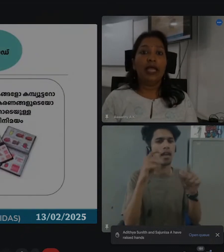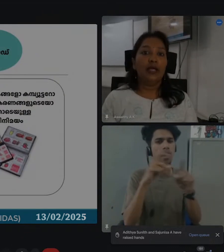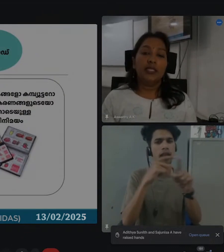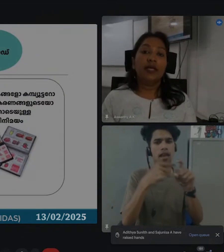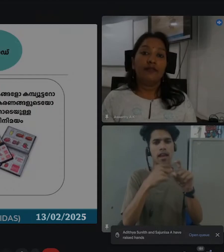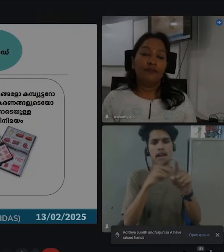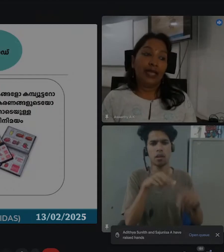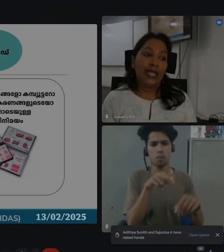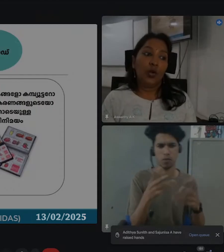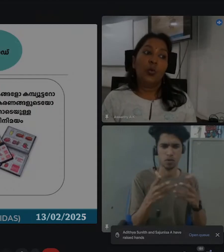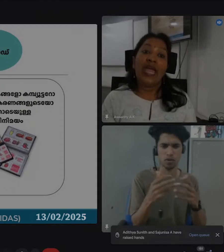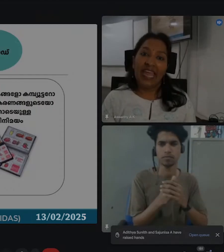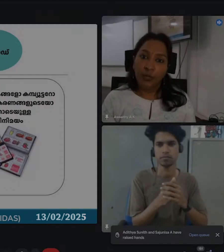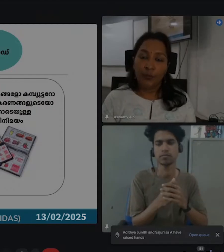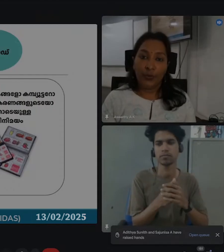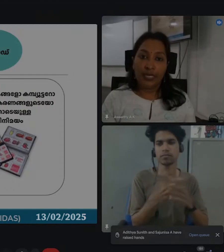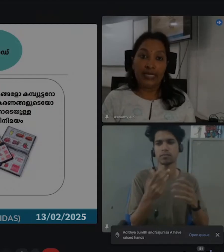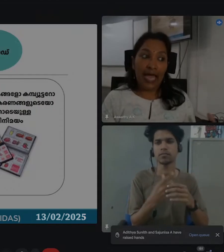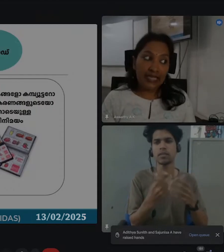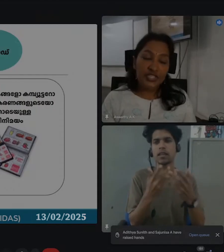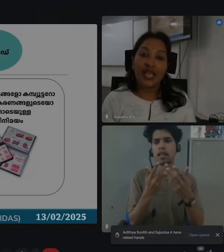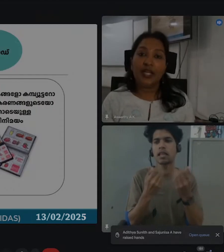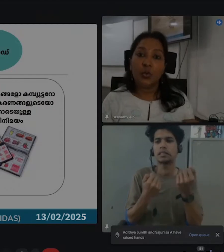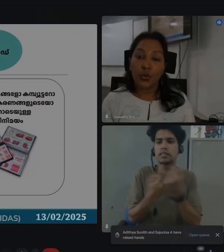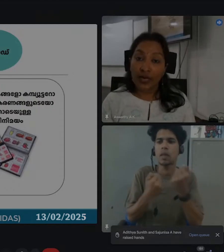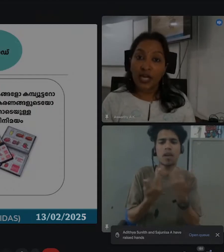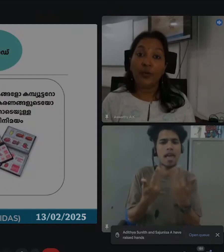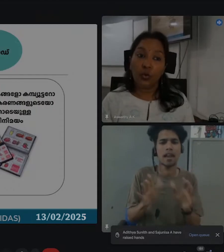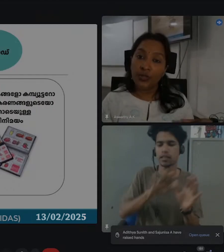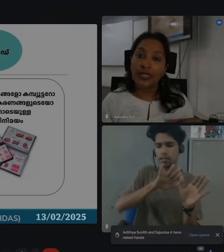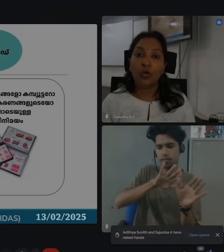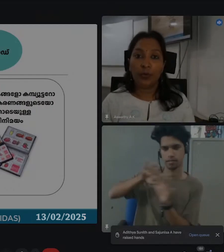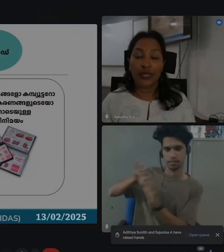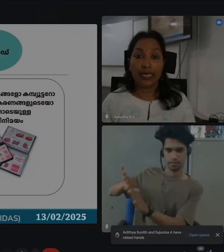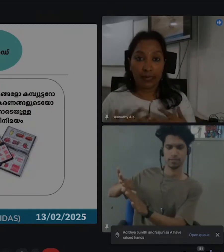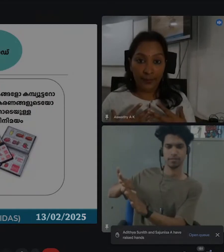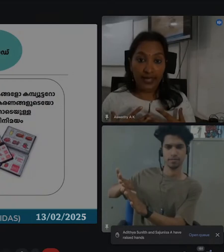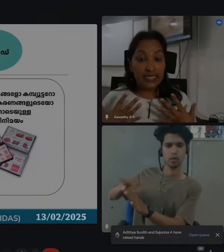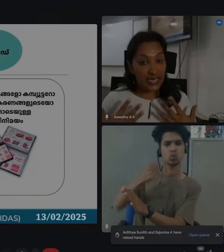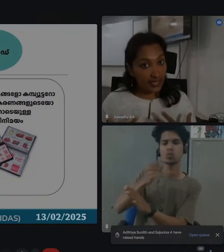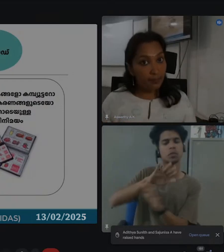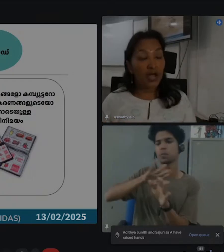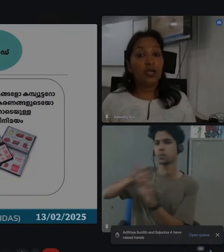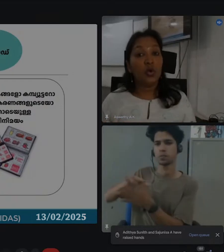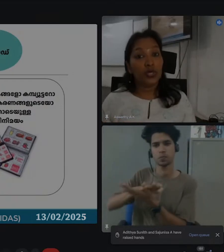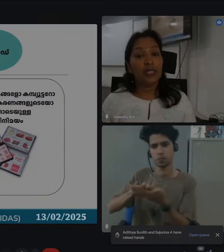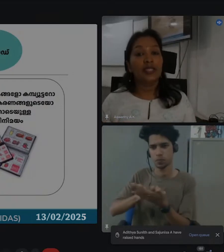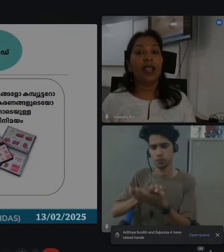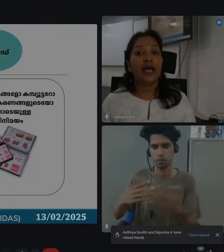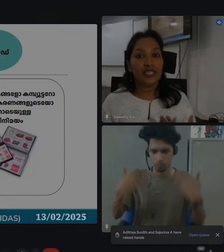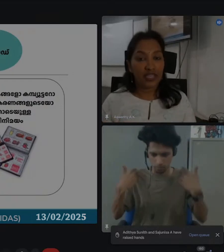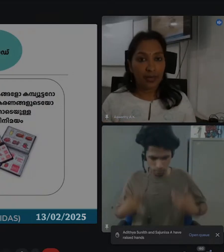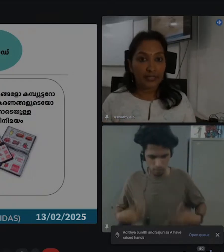പറയുമ്പോൾ നമുക്ക് വേറെ ഒരു എയ്ഡും ഉപയോഗിക്കുന്നില്ല, അഡീഷണൽ ആയിട്ട് ഒരു ഉപകരണമോ ഒന്നും നമ്മൾ ഉപയോഗിക്കുന്നില്ല. നമ്മുടെ ശരീരഭാഗങ്ങൾ കൊണ്ട്